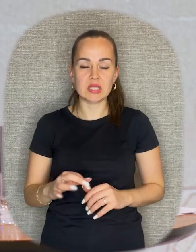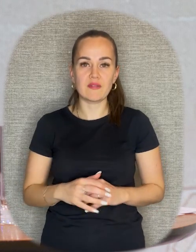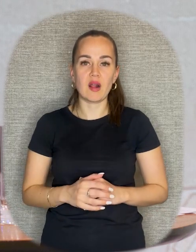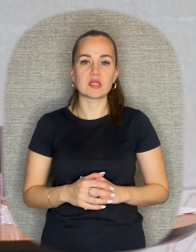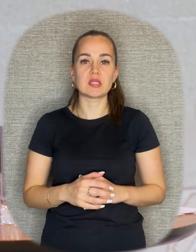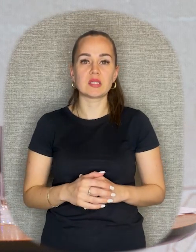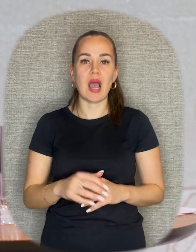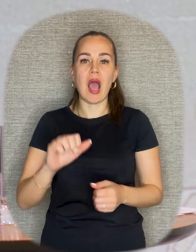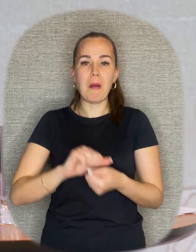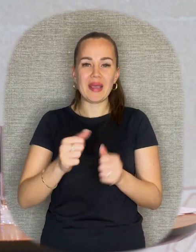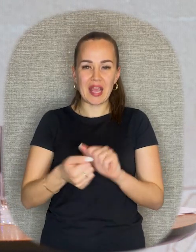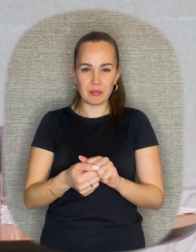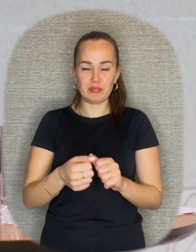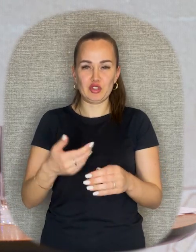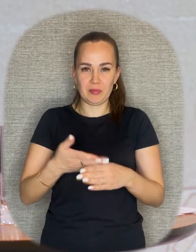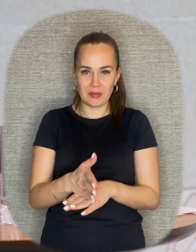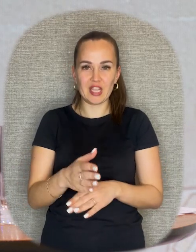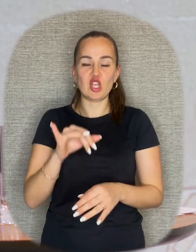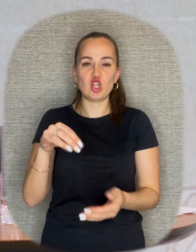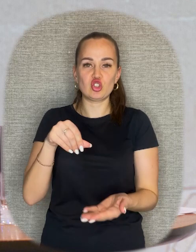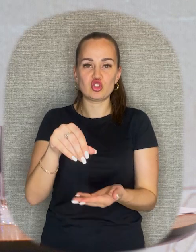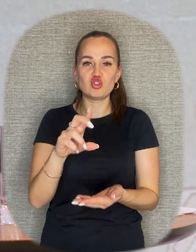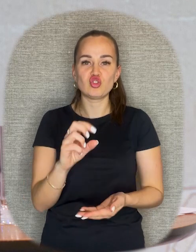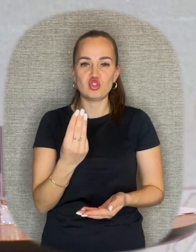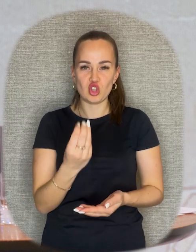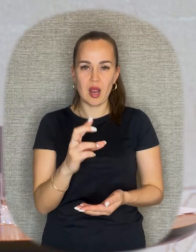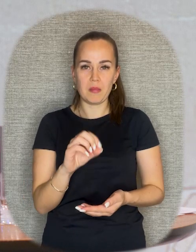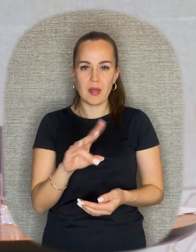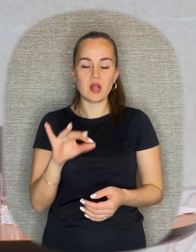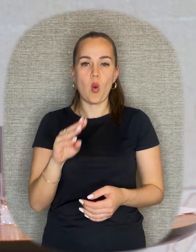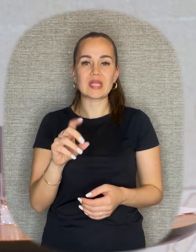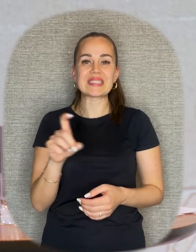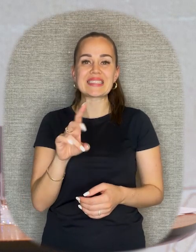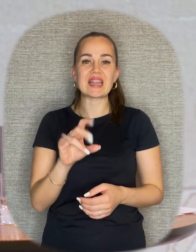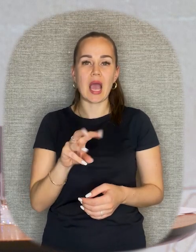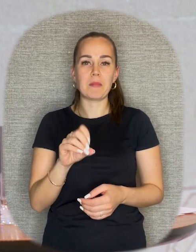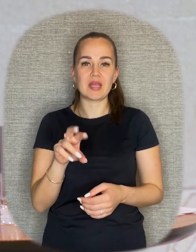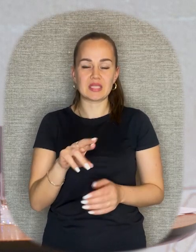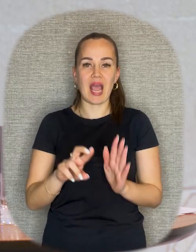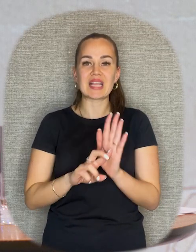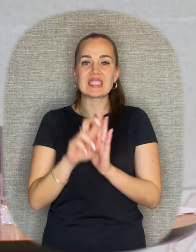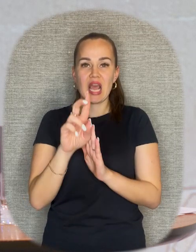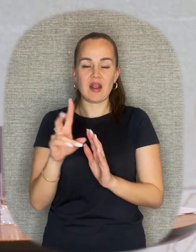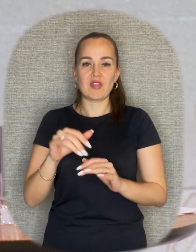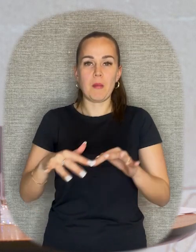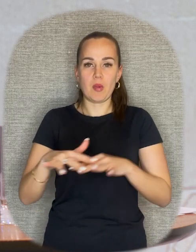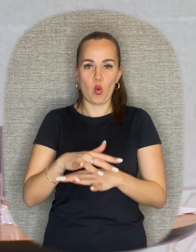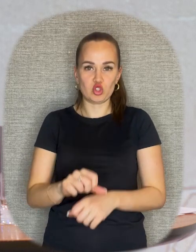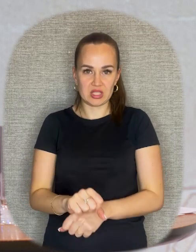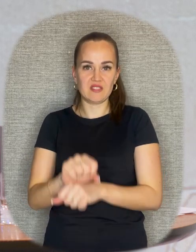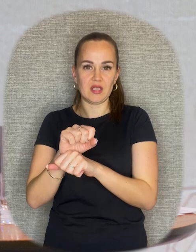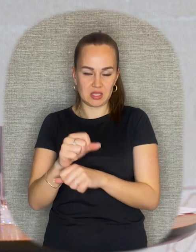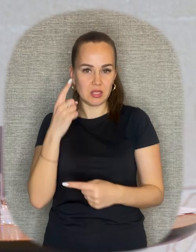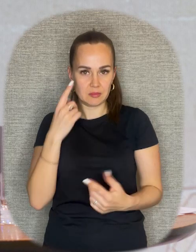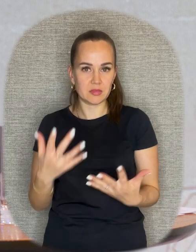подсыпки вот этой площади вот этого перехода к мосту использовались использовался битый кирпич и щебень